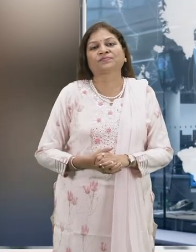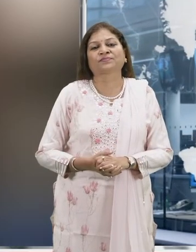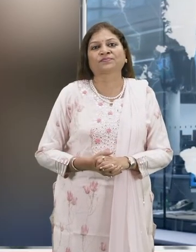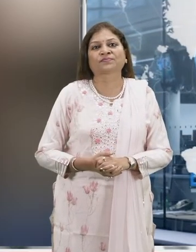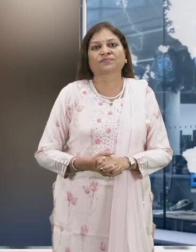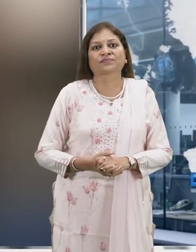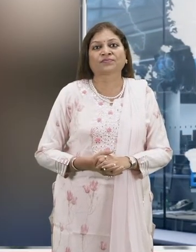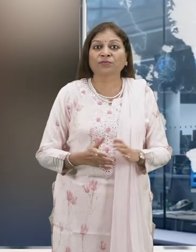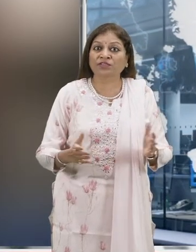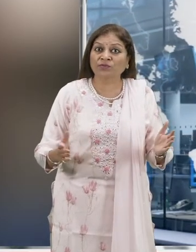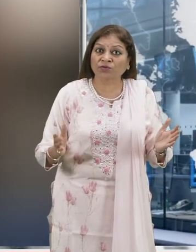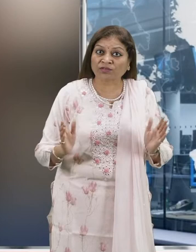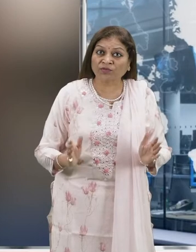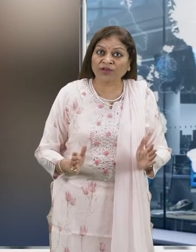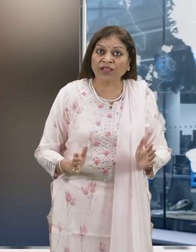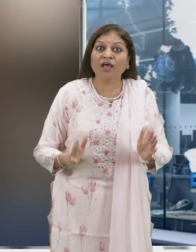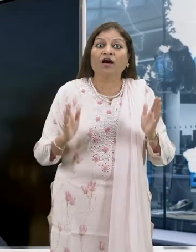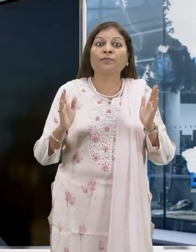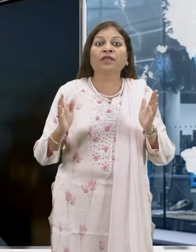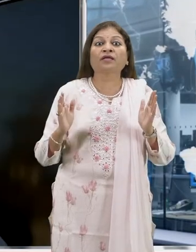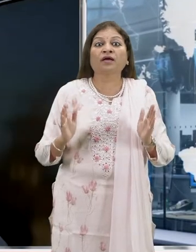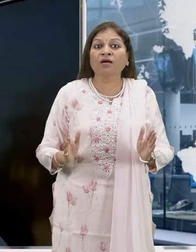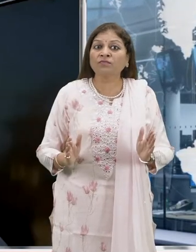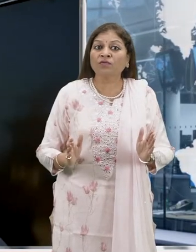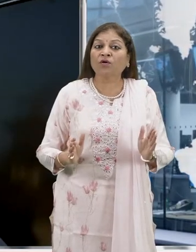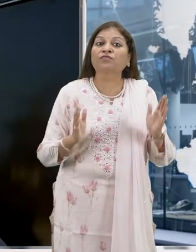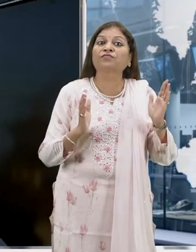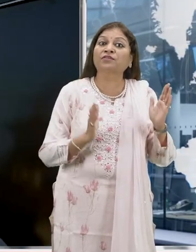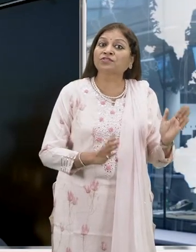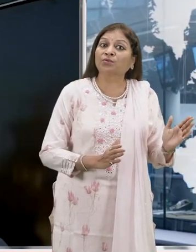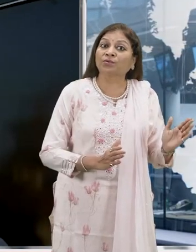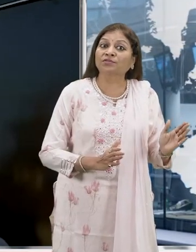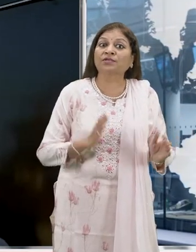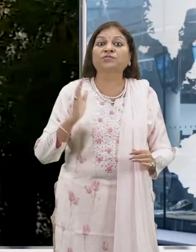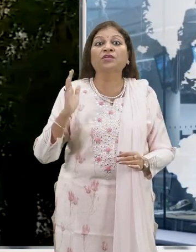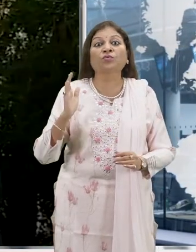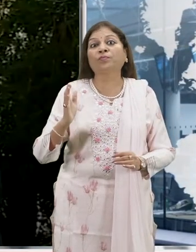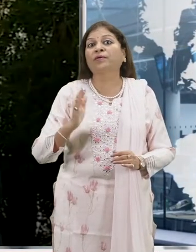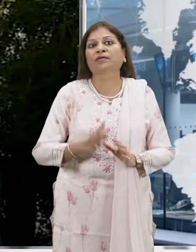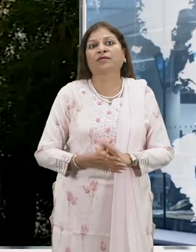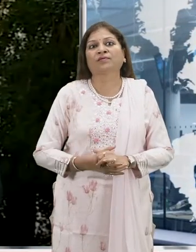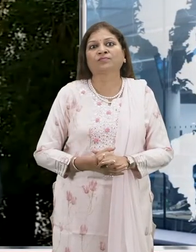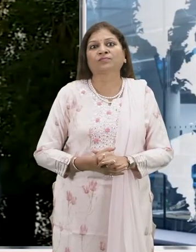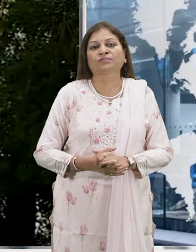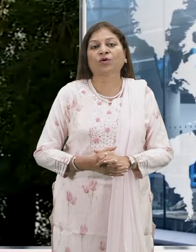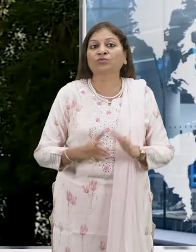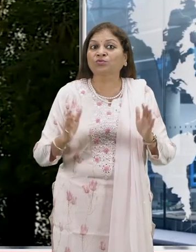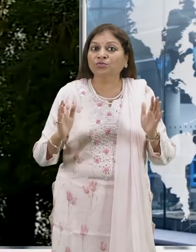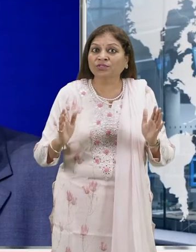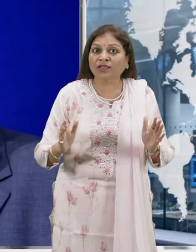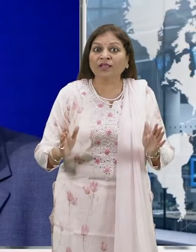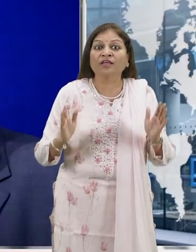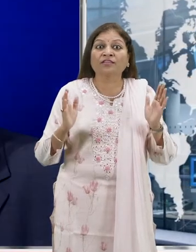हैं। दिमित्री मुरातोव ने अपने काम और फर्ज को सबसे ऊपर रखा